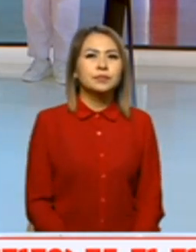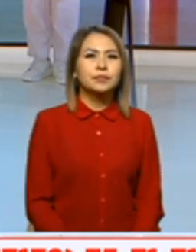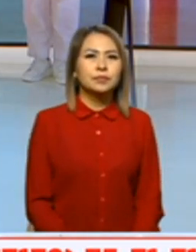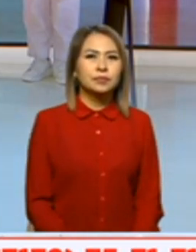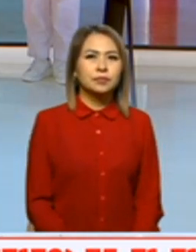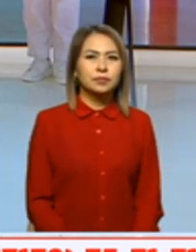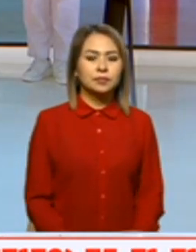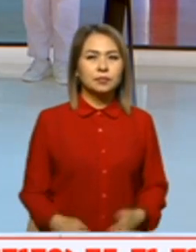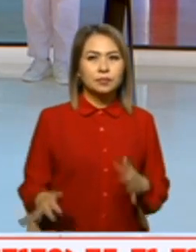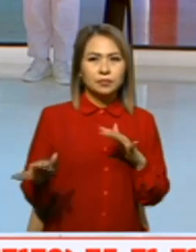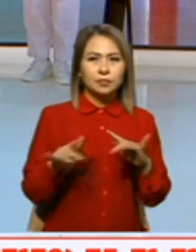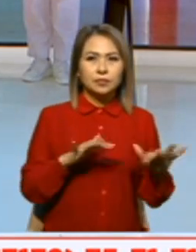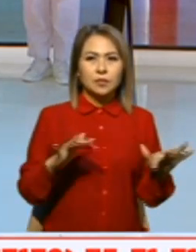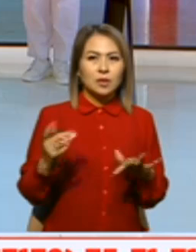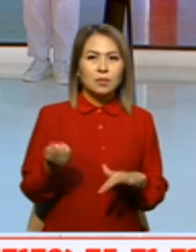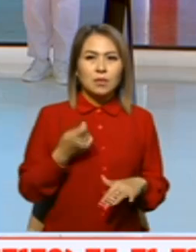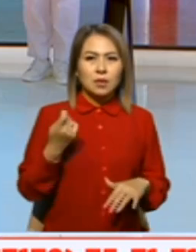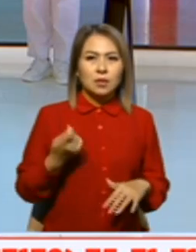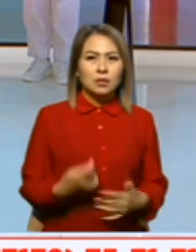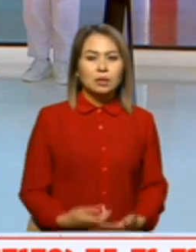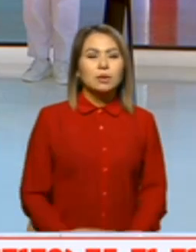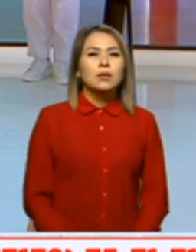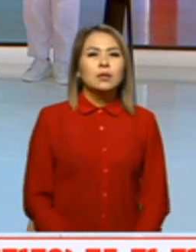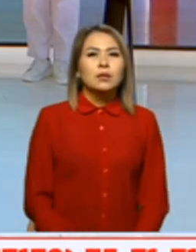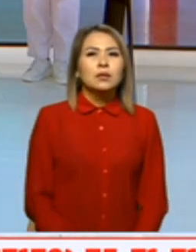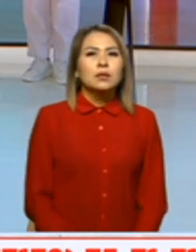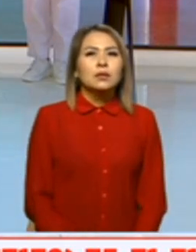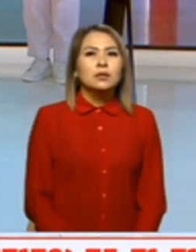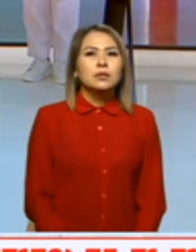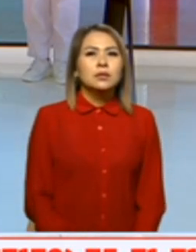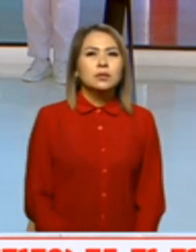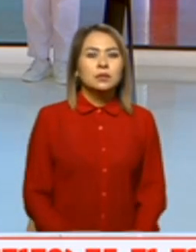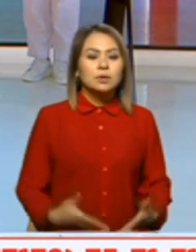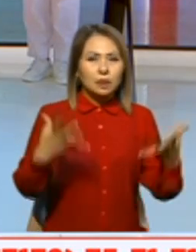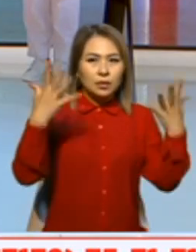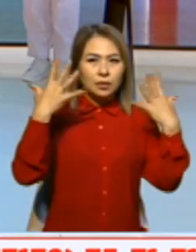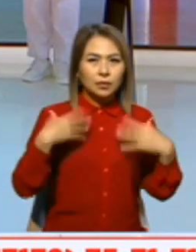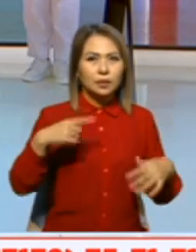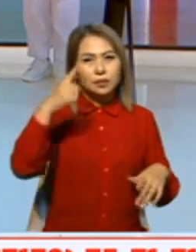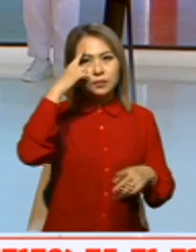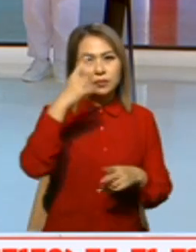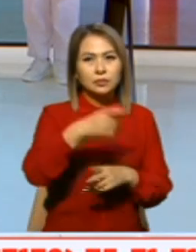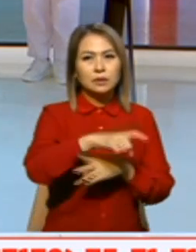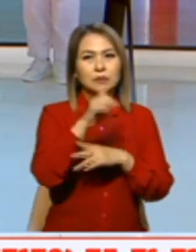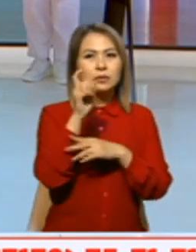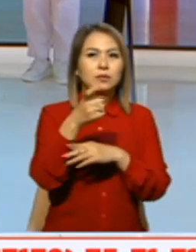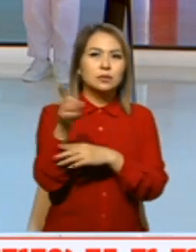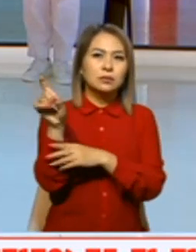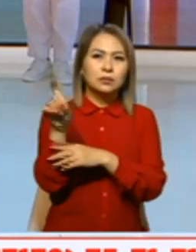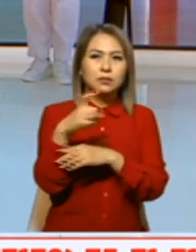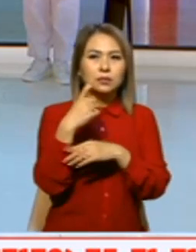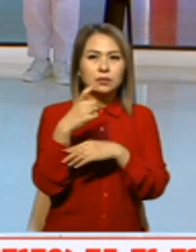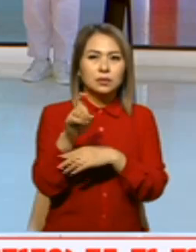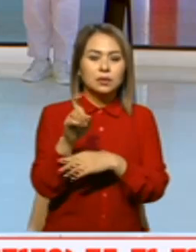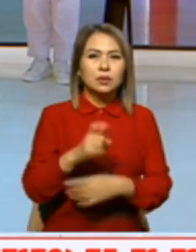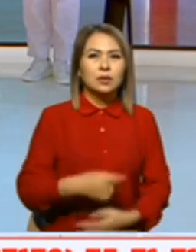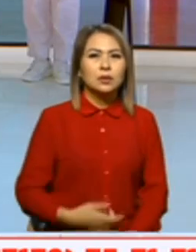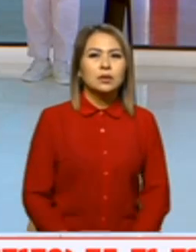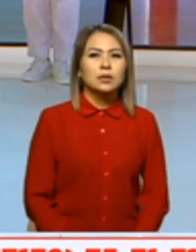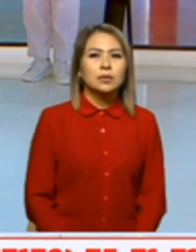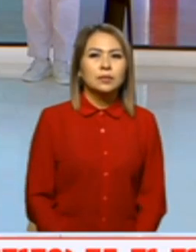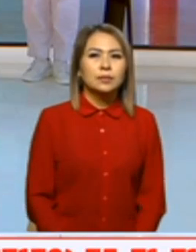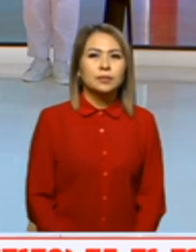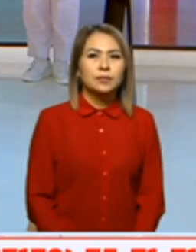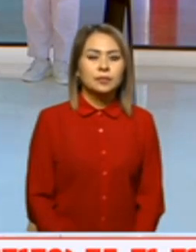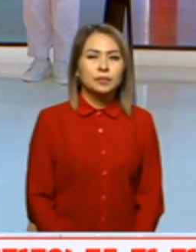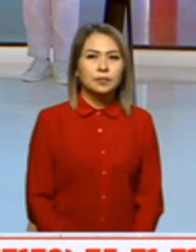Қозғалысы аз иә? Ау. Денесін басын көтеріп бұрыла ала ма жан жаққа? Жан